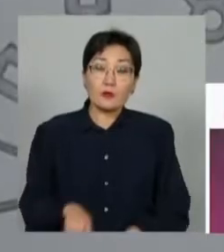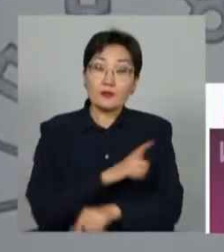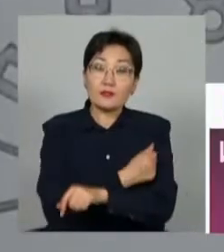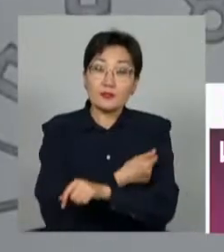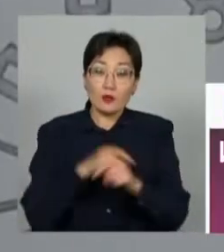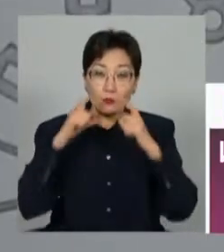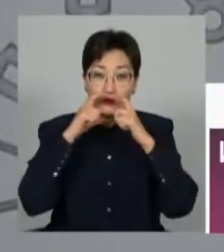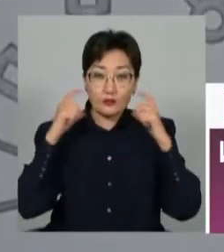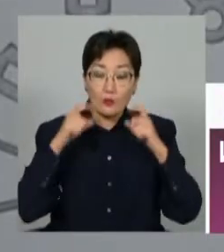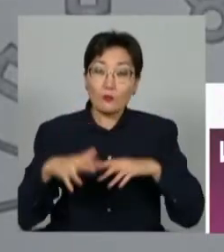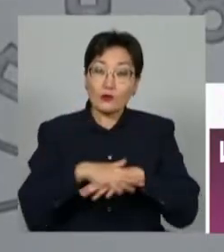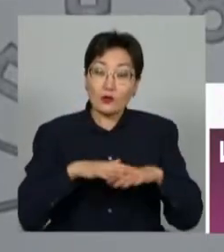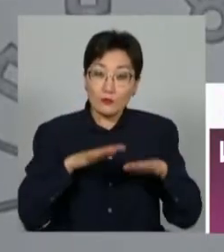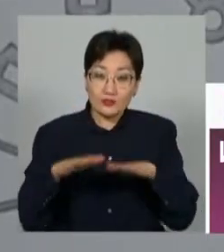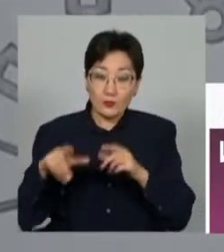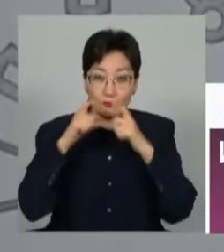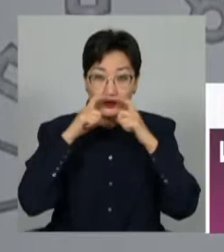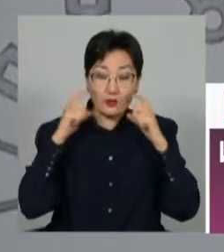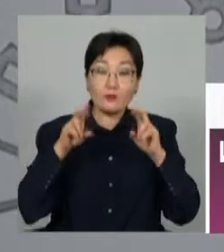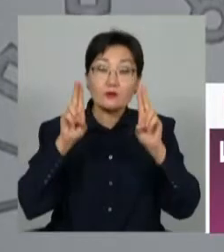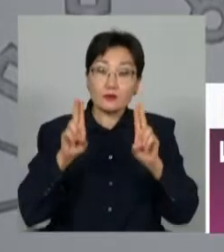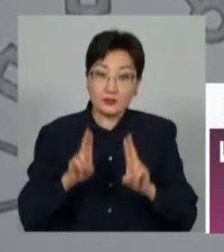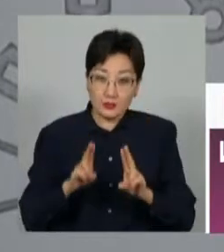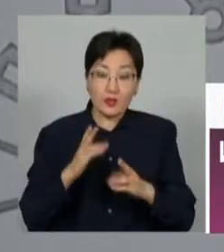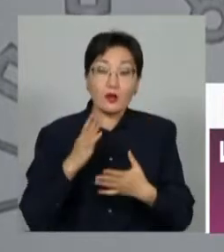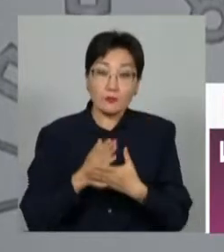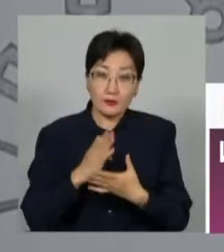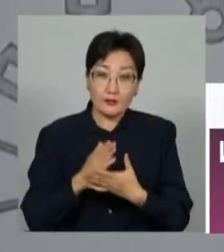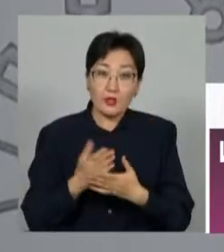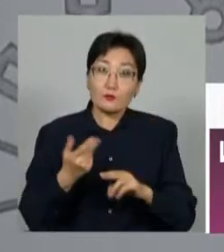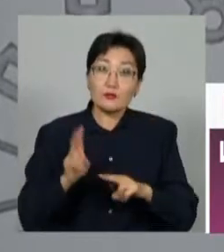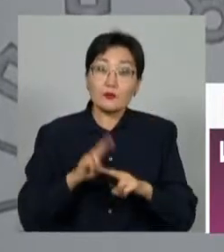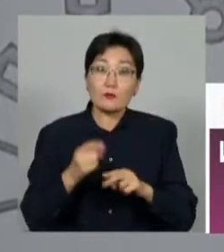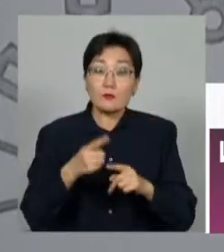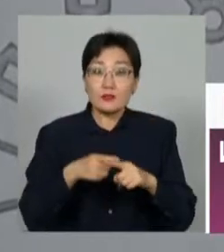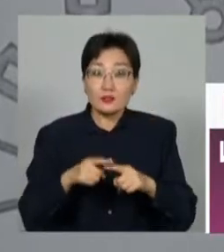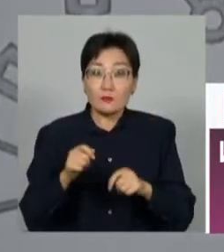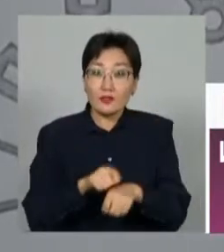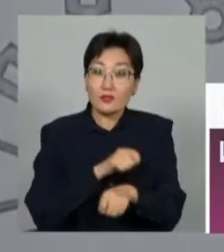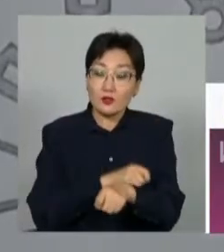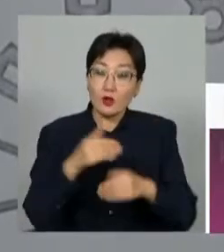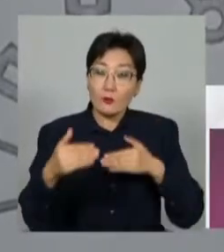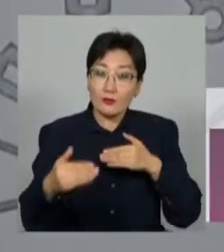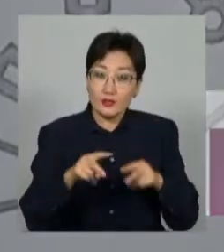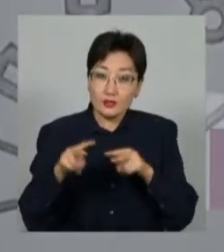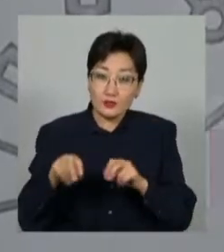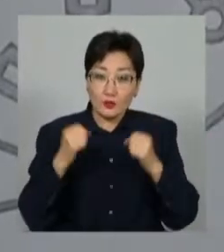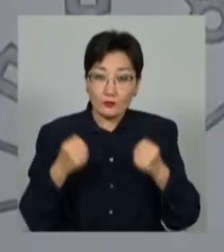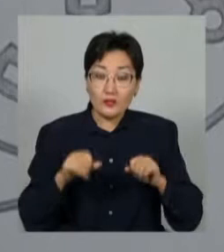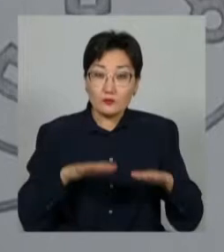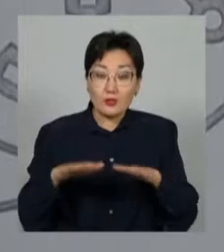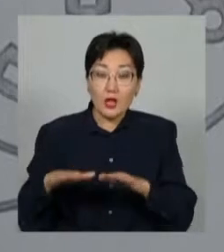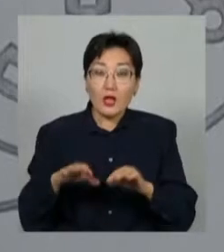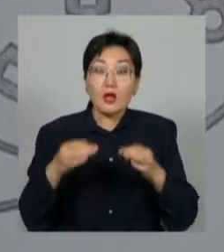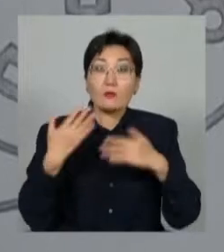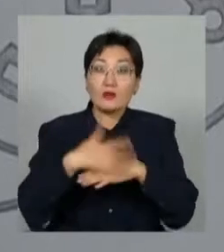Медициналық бетпердені қоғамдық орындарда тағу режимі әлі де сақталуы керек. Сондай-ақ 1,5 метр арақашықтықты сақтау мүмкін емес жерлермен